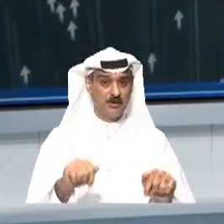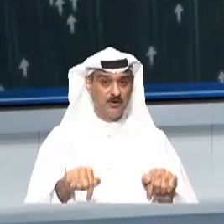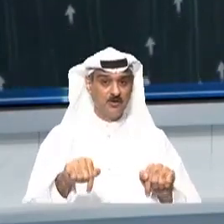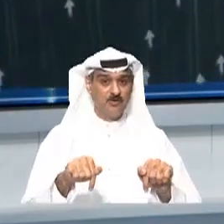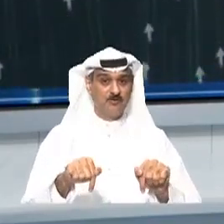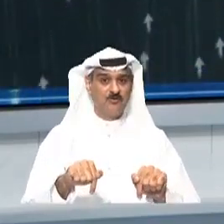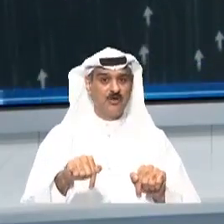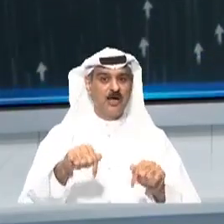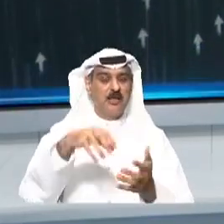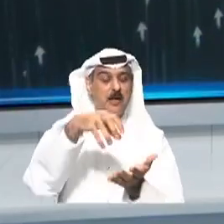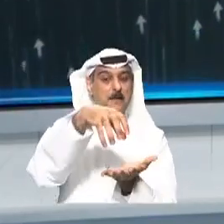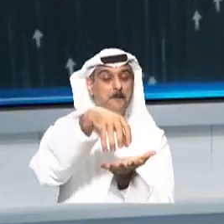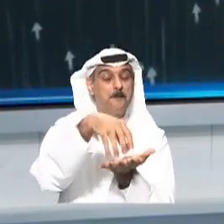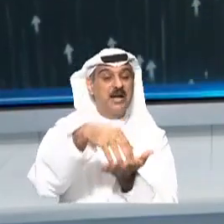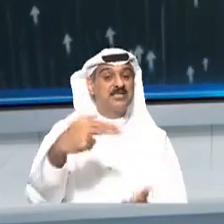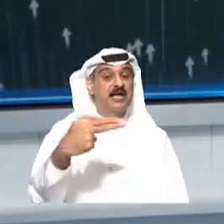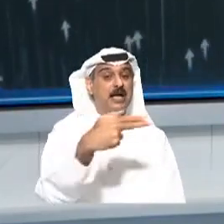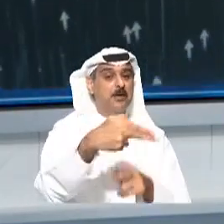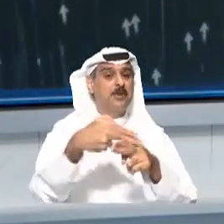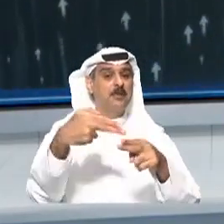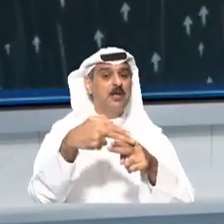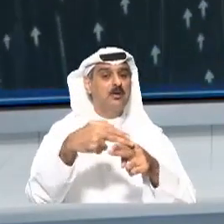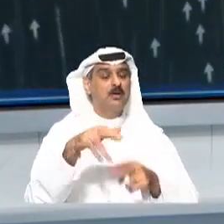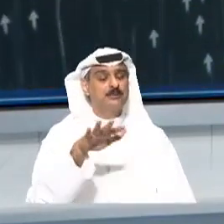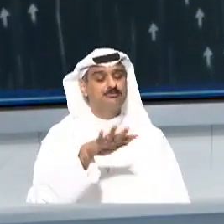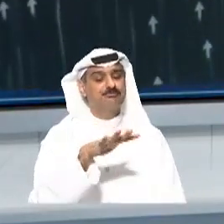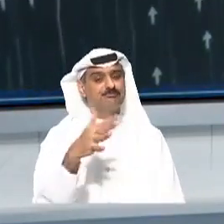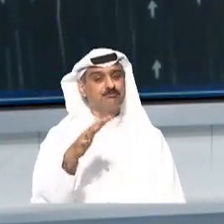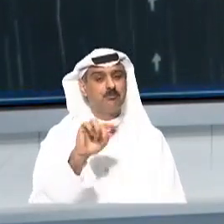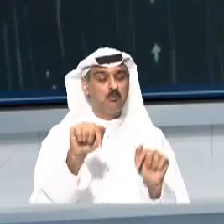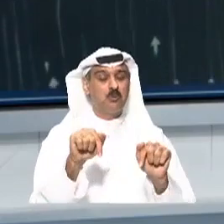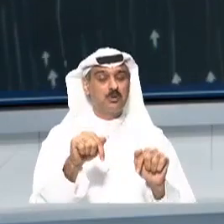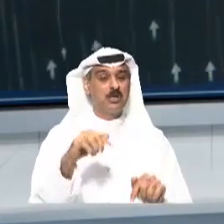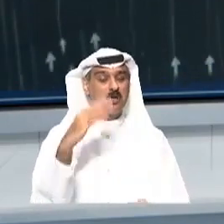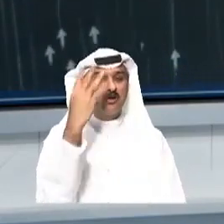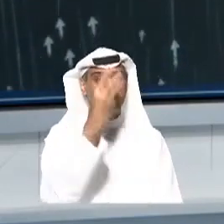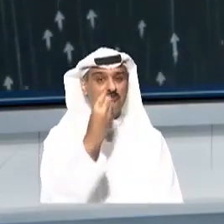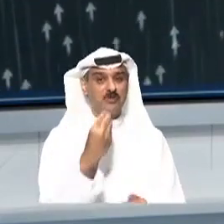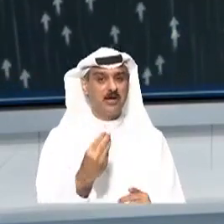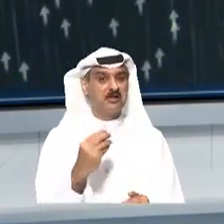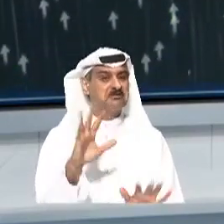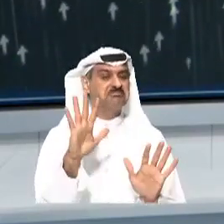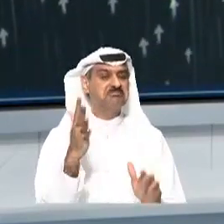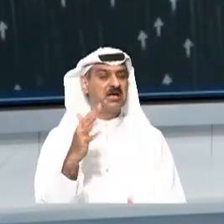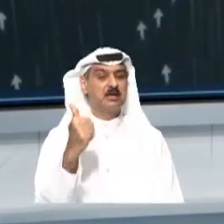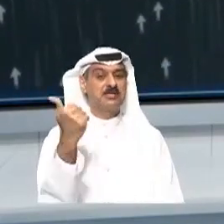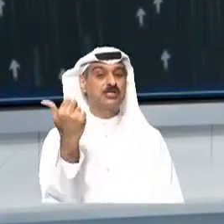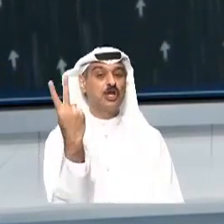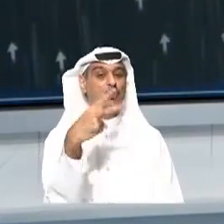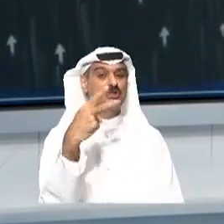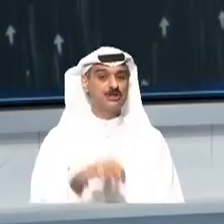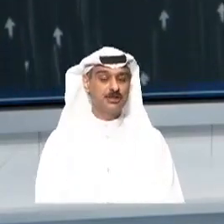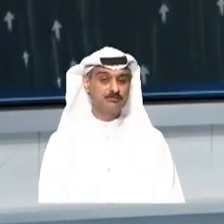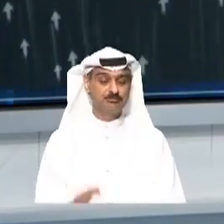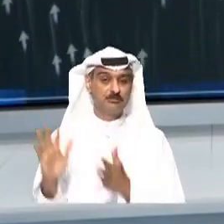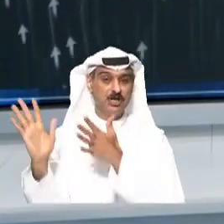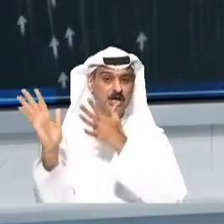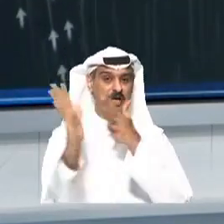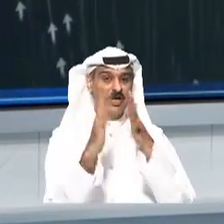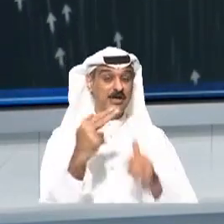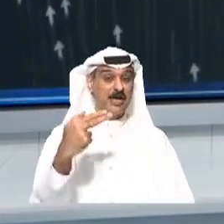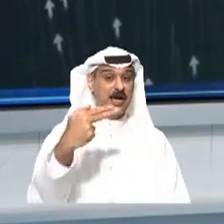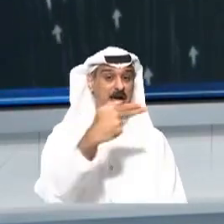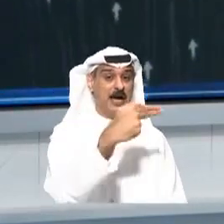في المناطق الغربية من دولة الكويت في منطقتي شقاية والسالمي، متوقع أن تصل 26 درجة مئوية. الرياح راح تكون رياح